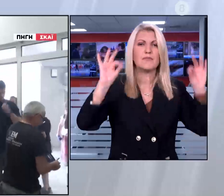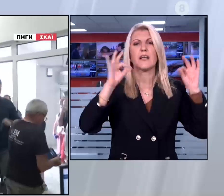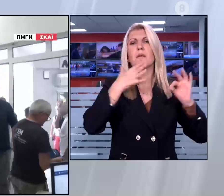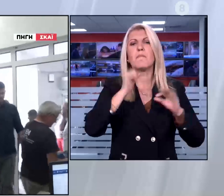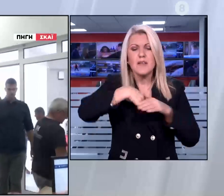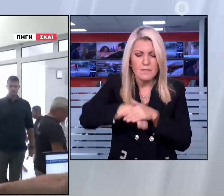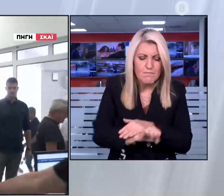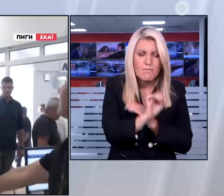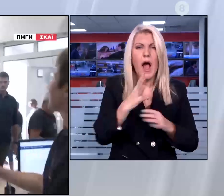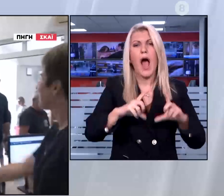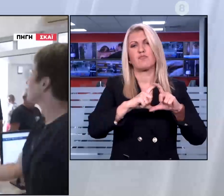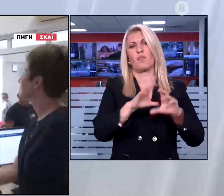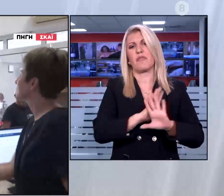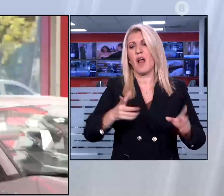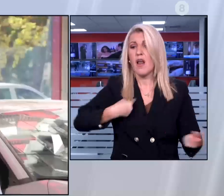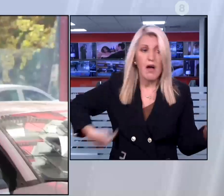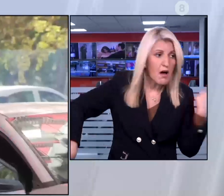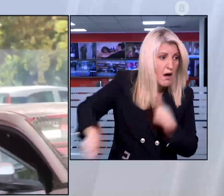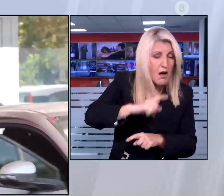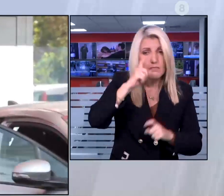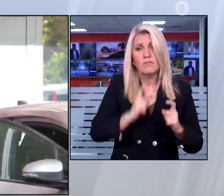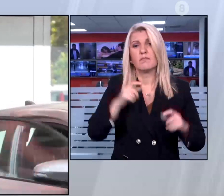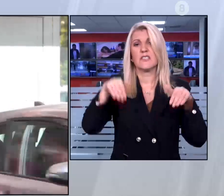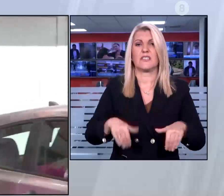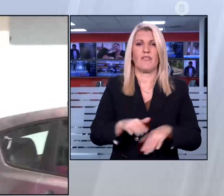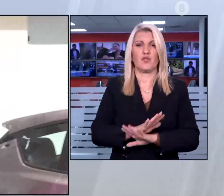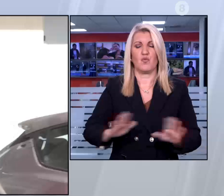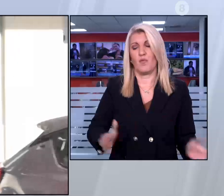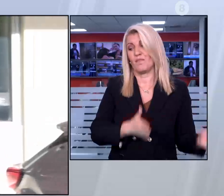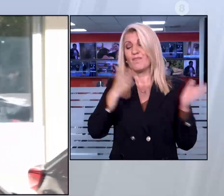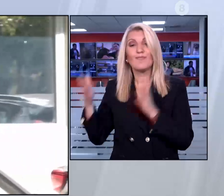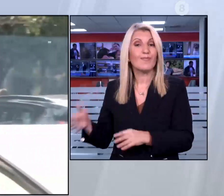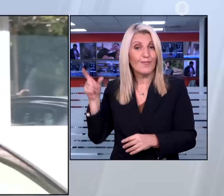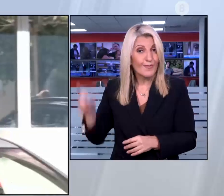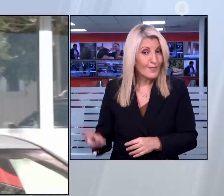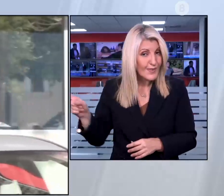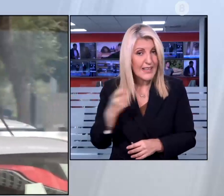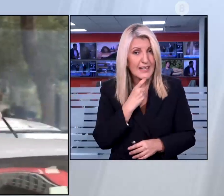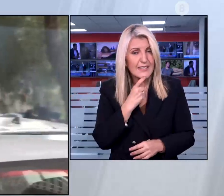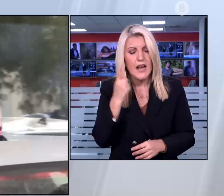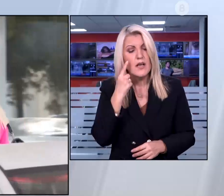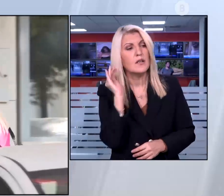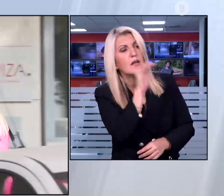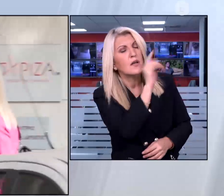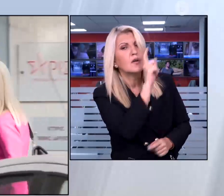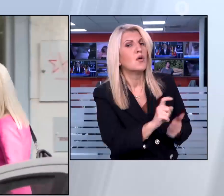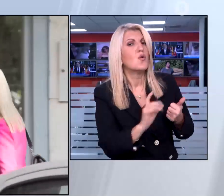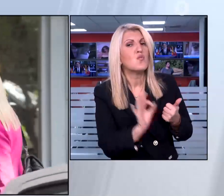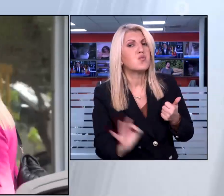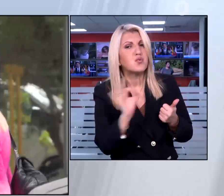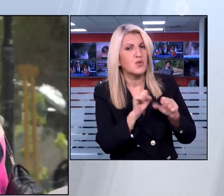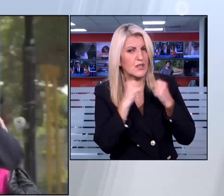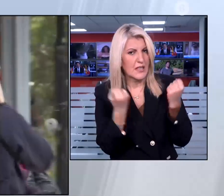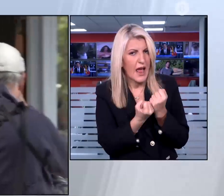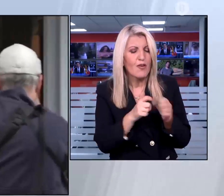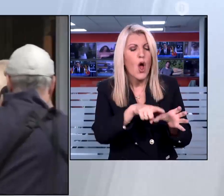θα σέβονται αυτά τα οποία θα αποφασίσουν. Από το στρατόπεδο Κασελάκη πιέζουν με ερωτήματα για το πού θα πραγματοποιηθεί το συνέδριο, ποια εταιρεία θα διενεργήσει εκλογές και